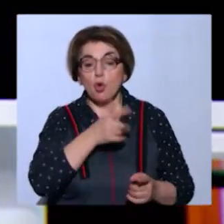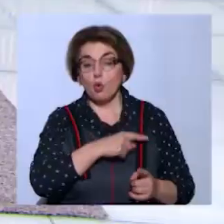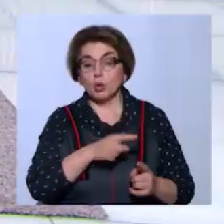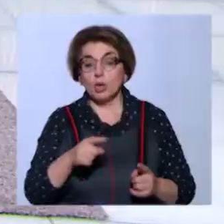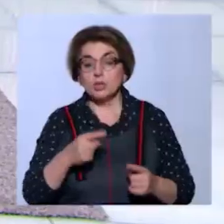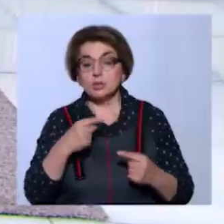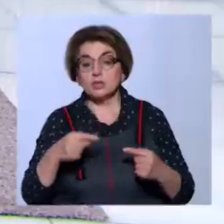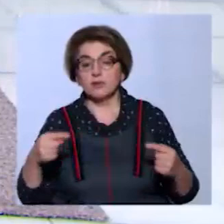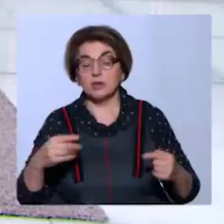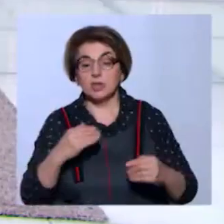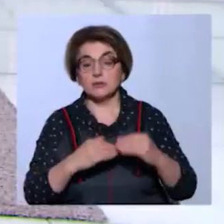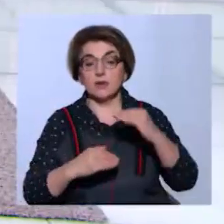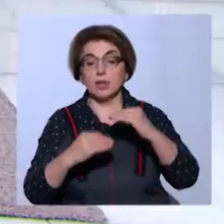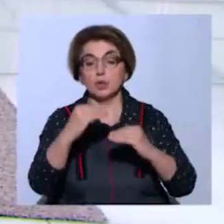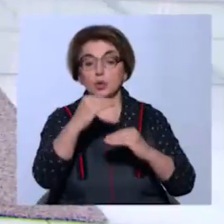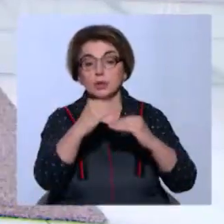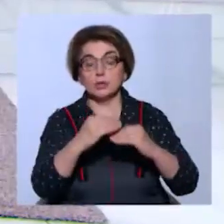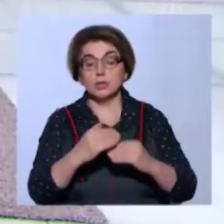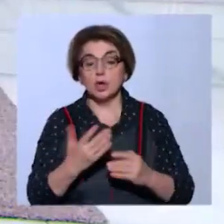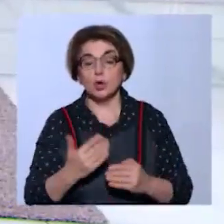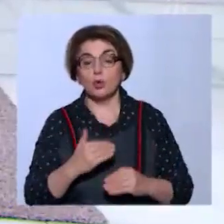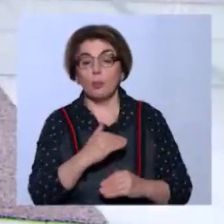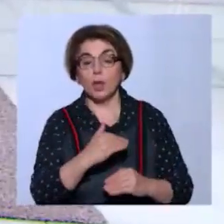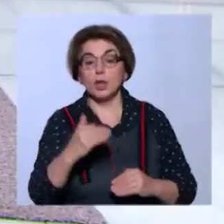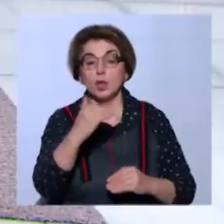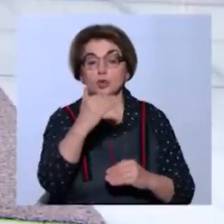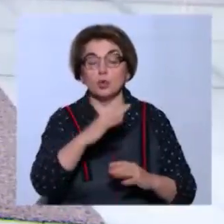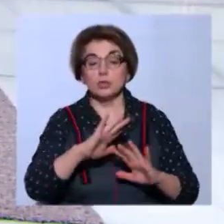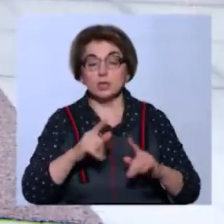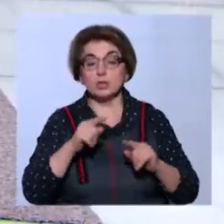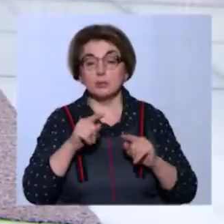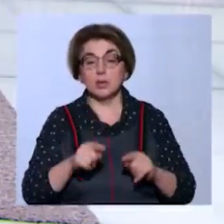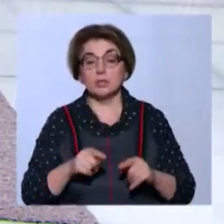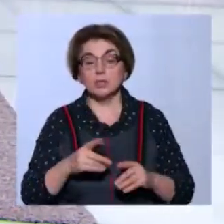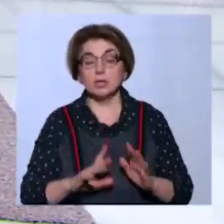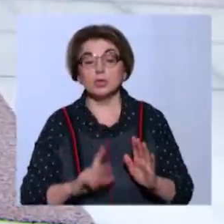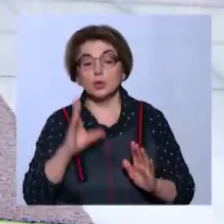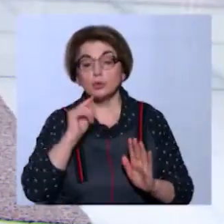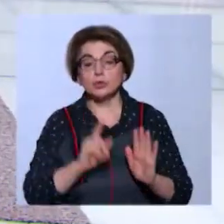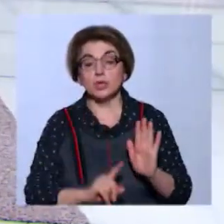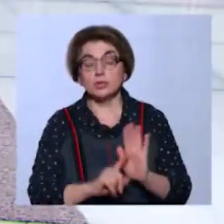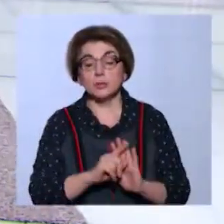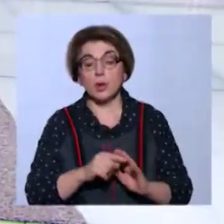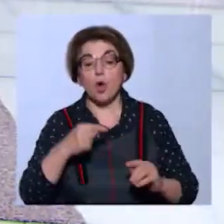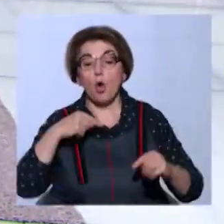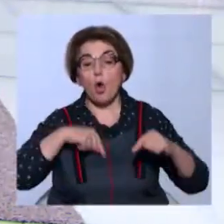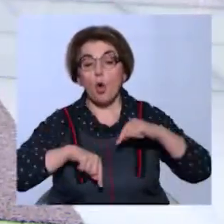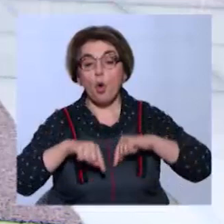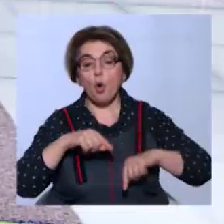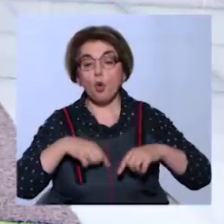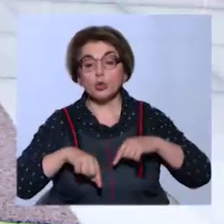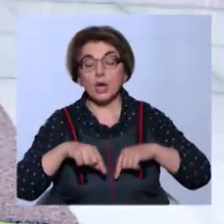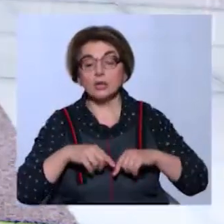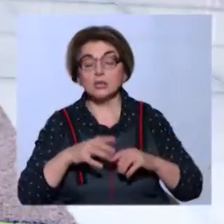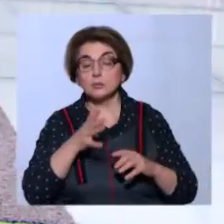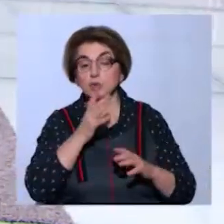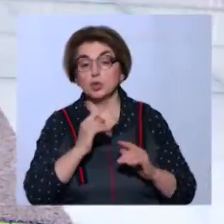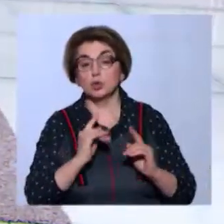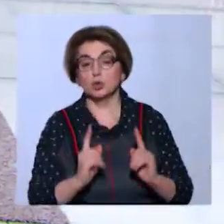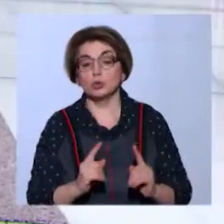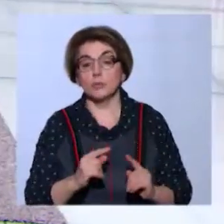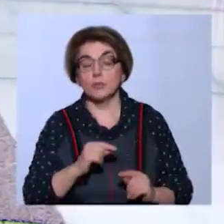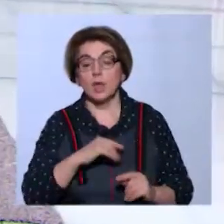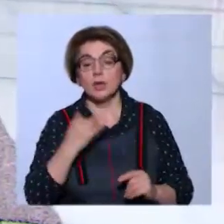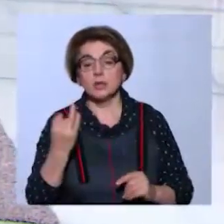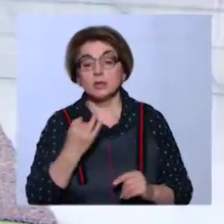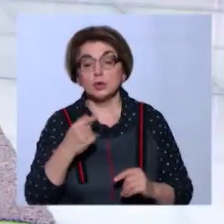დონეზე. მოდი განვიხილოთ, რომელ დონეზე ხდება ეს. ეს ხდება ორგანიზმულ დონეზე. აი, რა შეისწავლიან ეკოლოგები